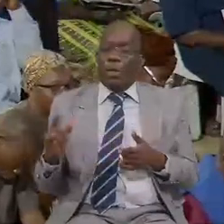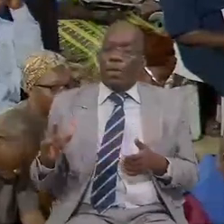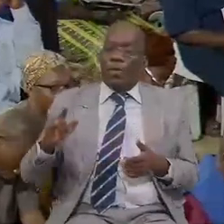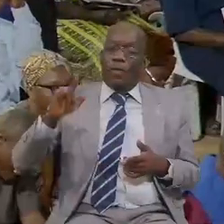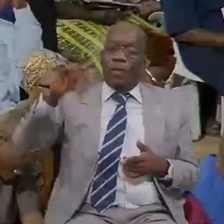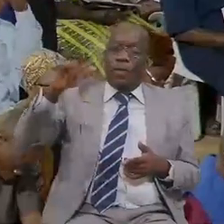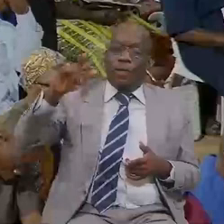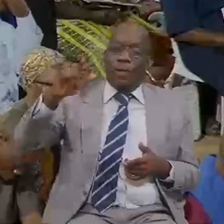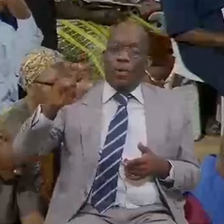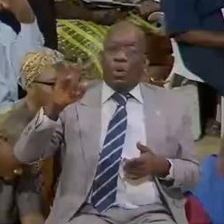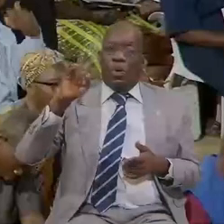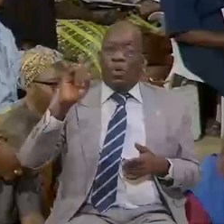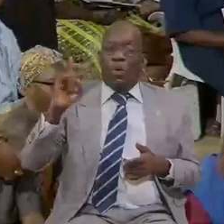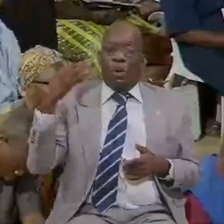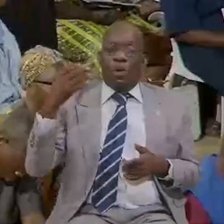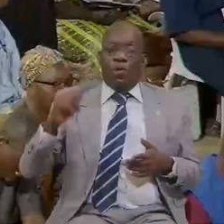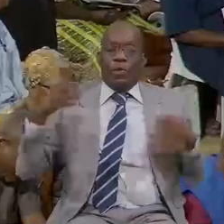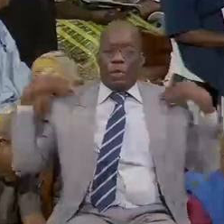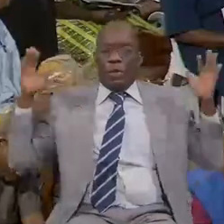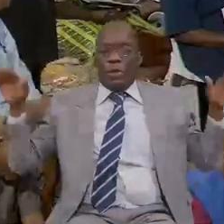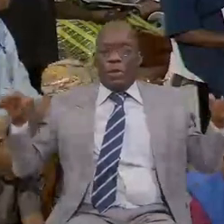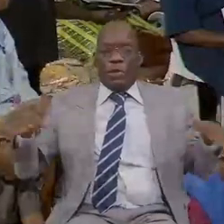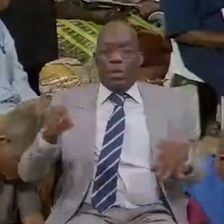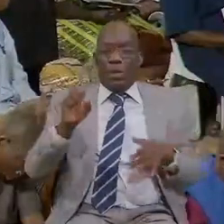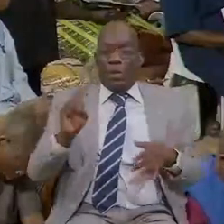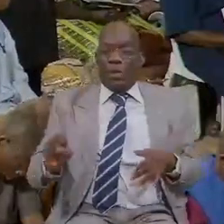l'un des séraphins vola vers moi,